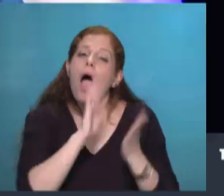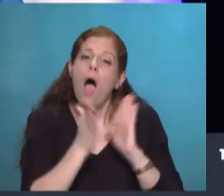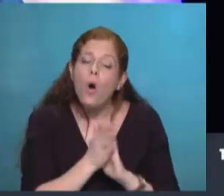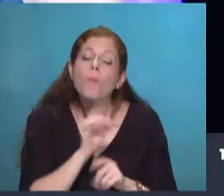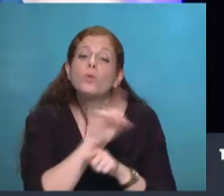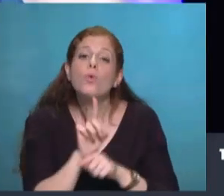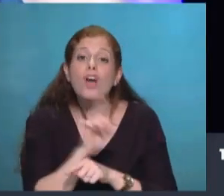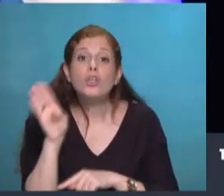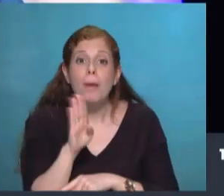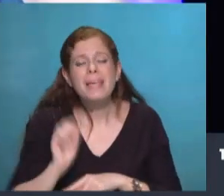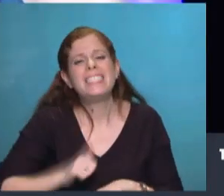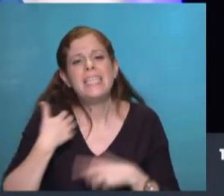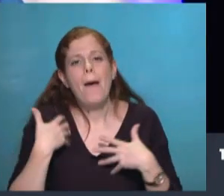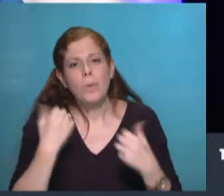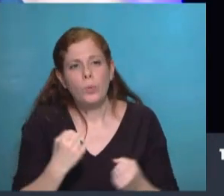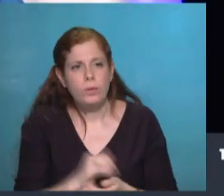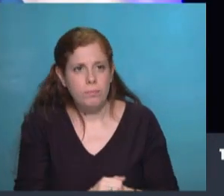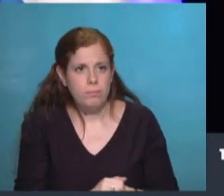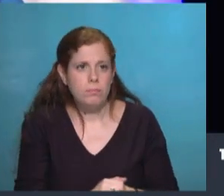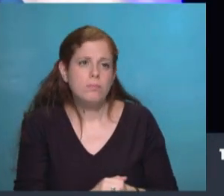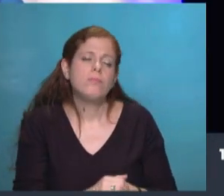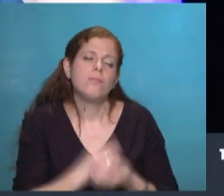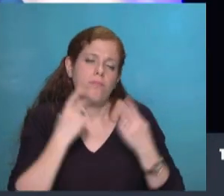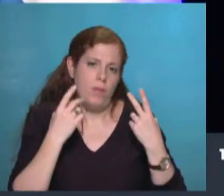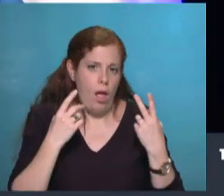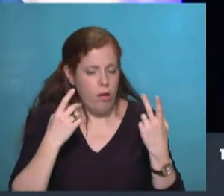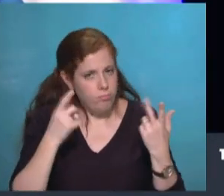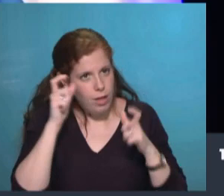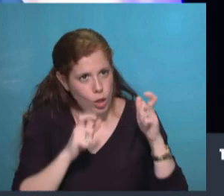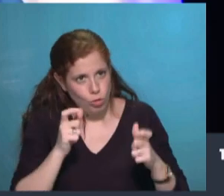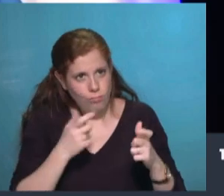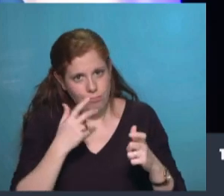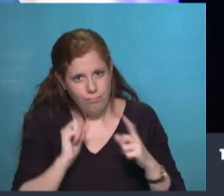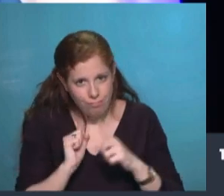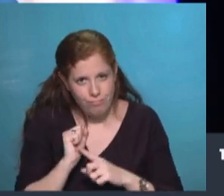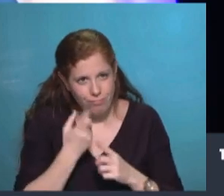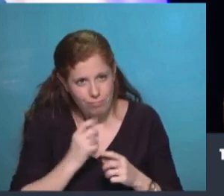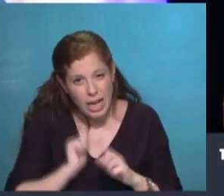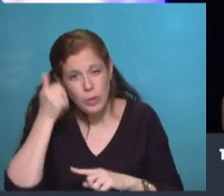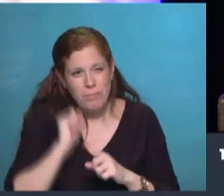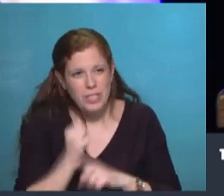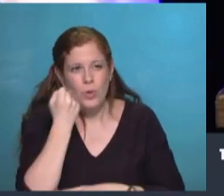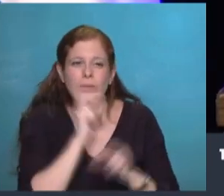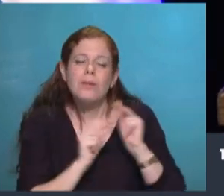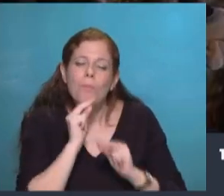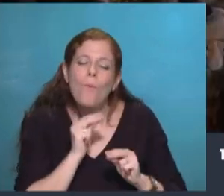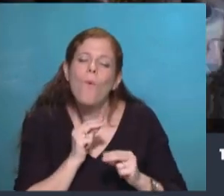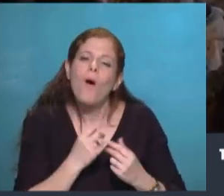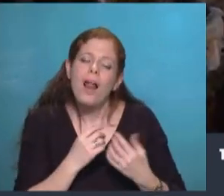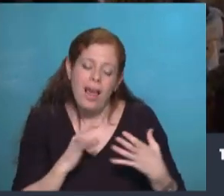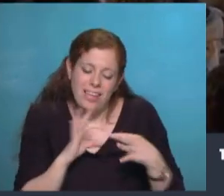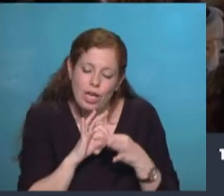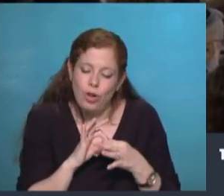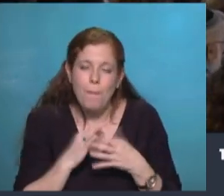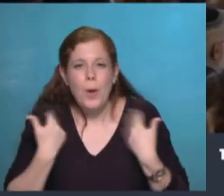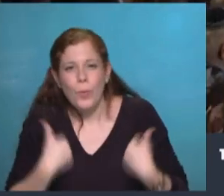הבריאות. אבות הציונות הרבו לדבר הרבה על הצורך בבריאות הגוף והנפש. נתניהו היה שנים